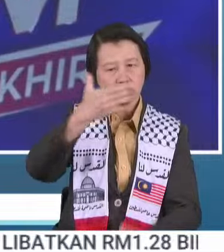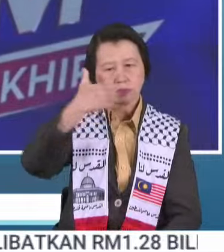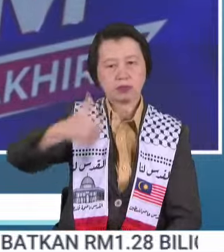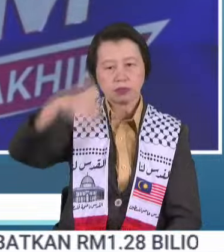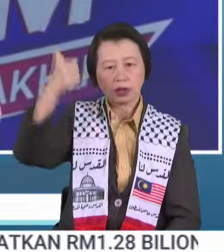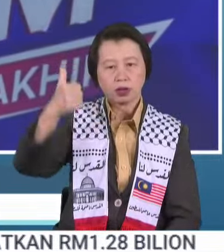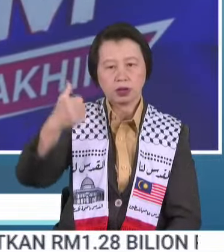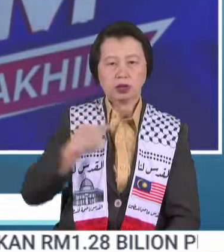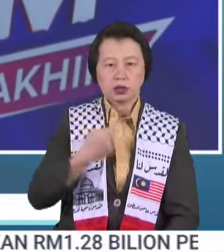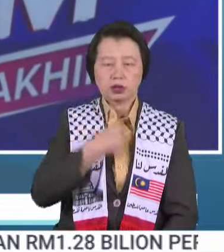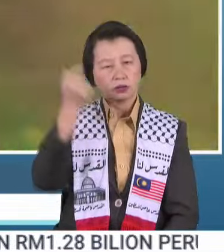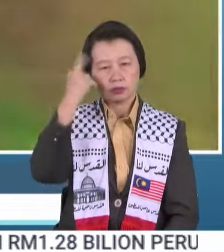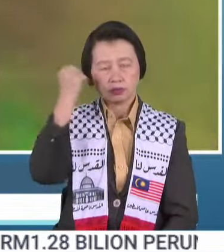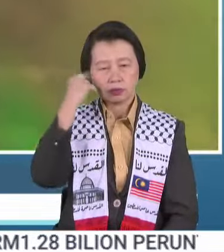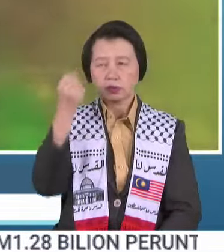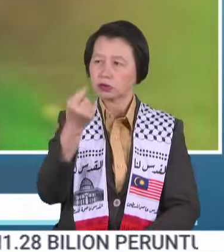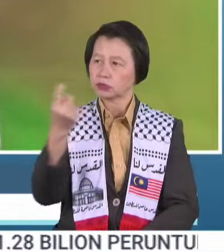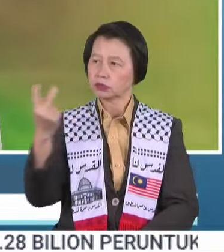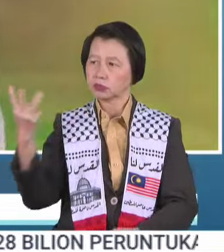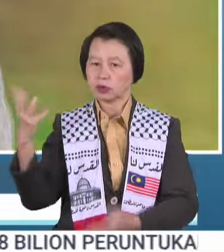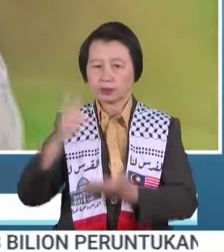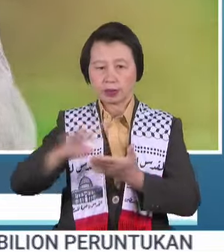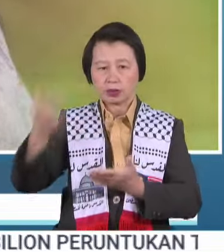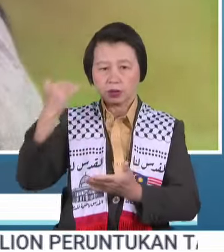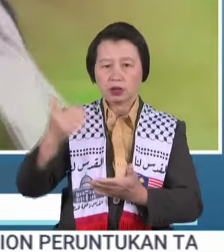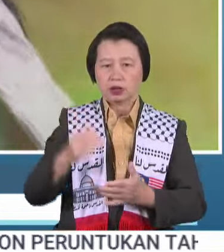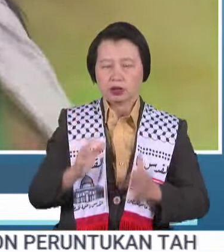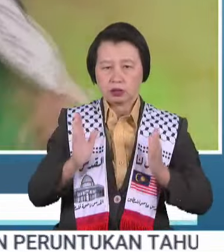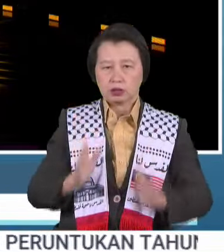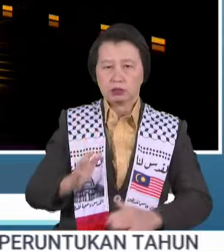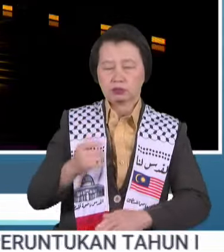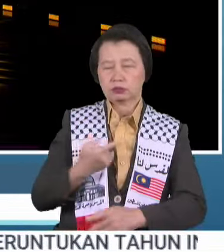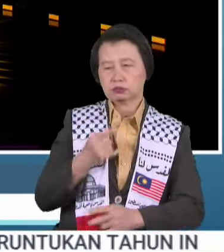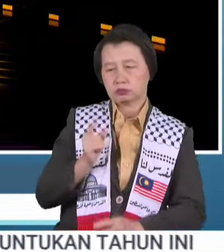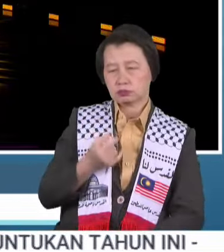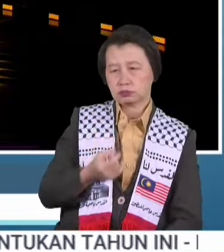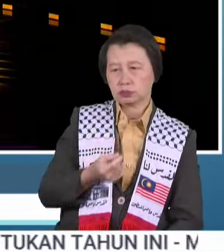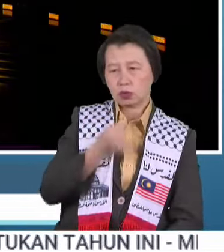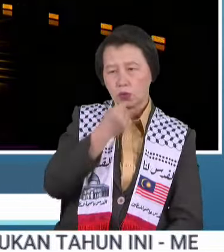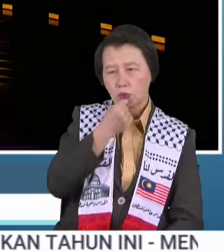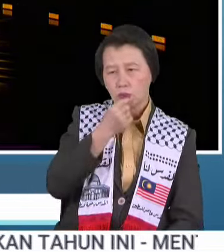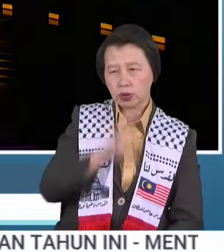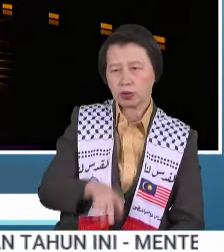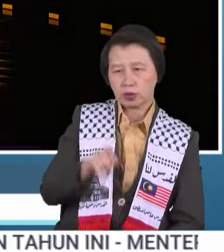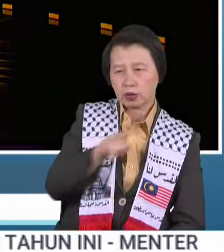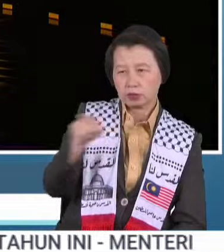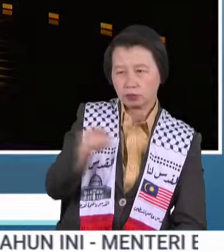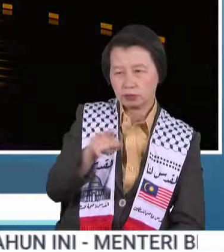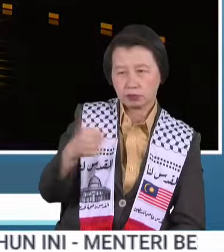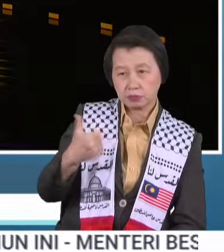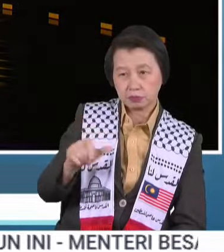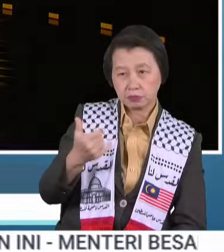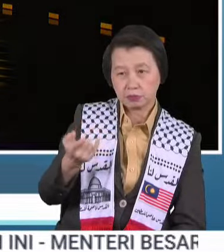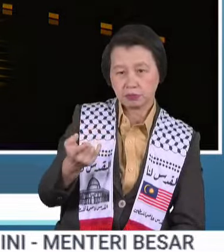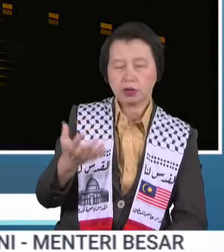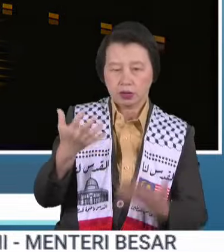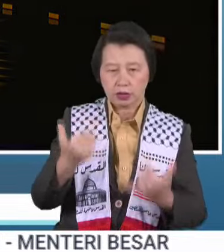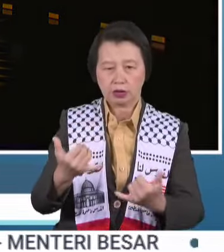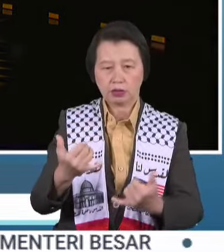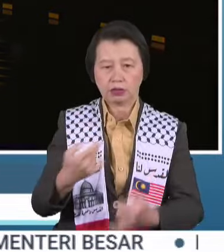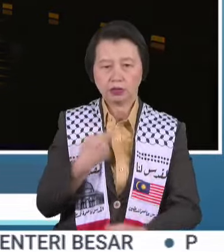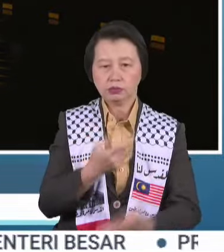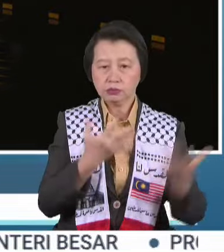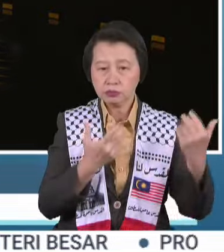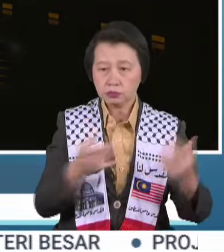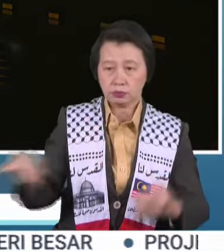dan daripada beberapa minggu mereka telah dinilai oleh juri-juri, dan inilah yang kita nantikan.